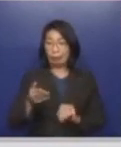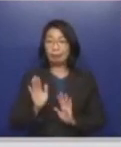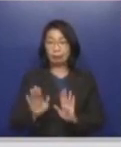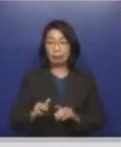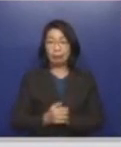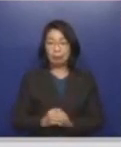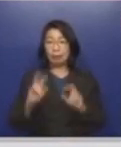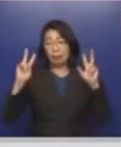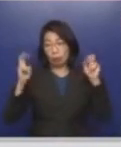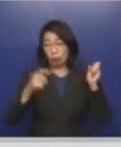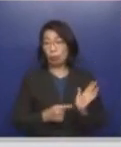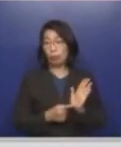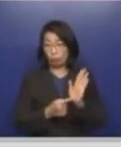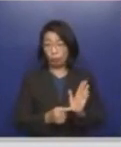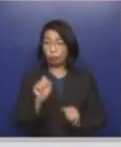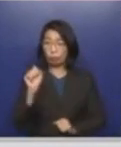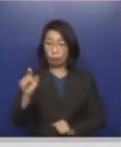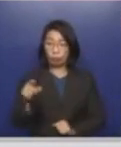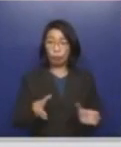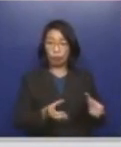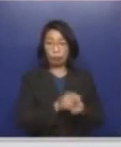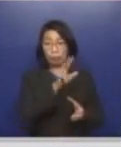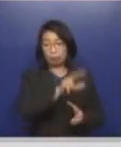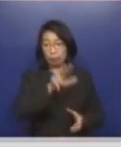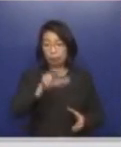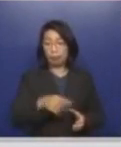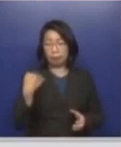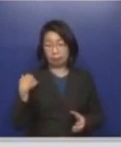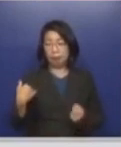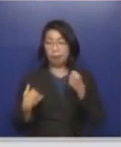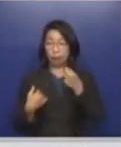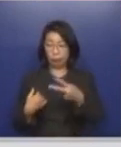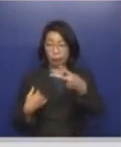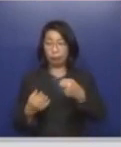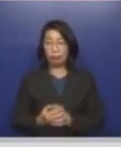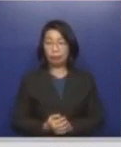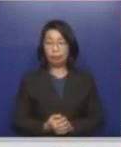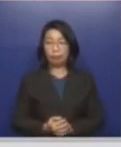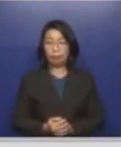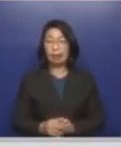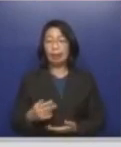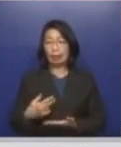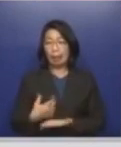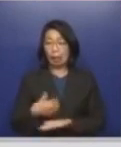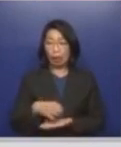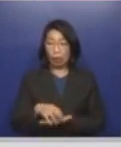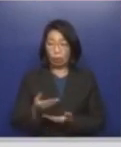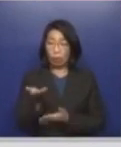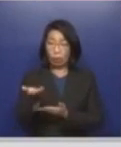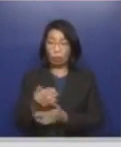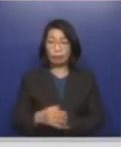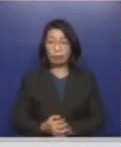มทั้งมียัตติที่เสนอเป็นยัตติด่วนของพรรคร่วมรัฐบาลอีก2ท่านนะครับผมเรียนท่านประธานเป็นเบื้องต้นก่อนนะครับว่